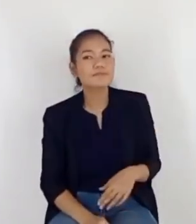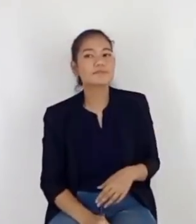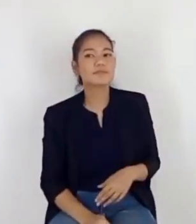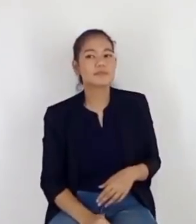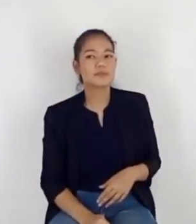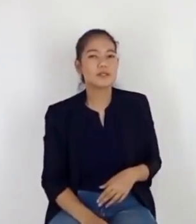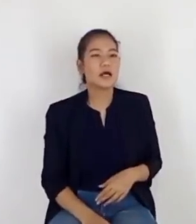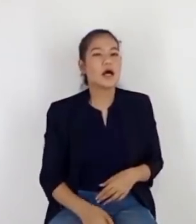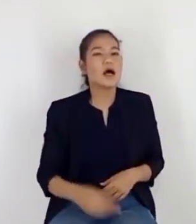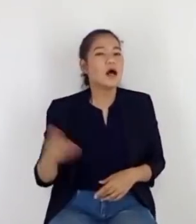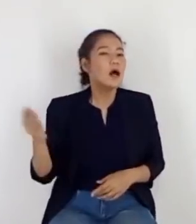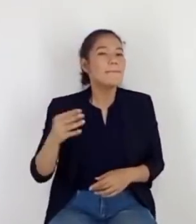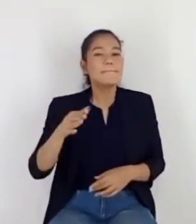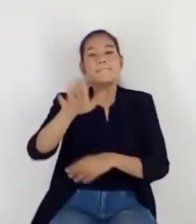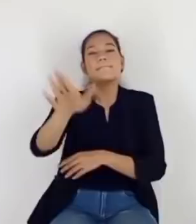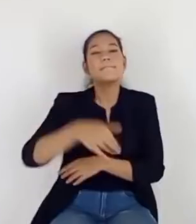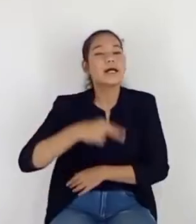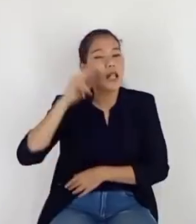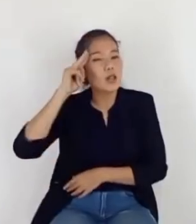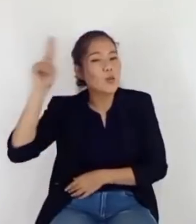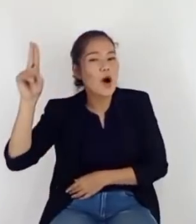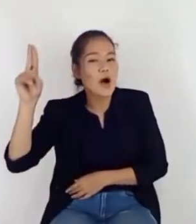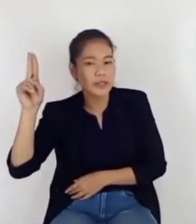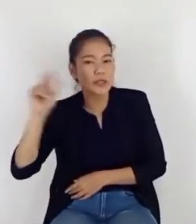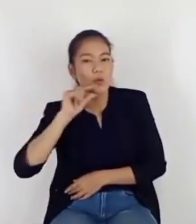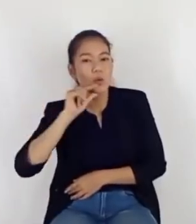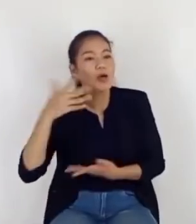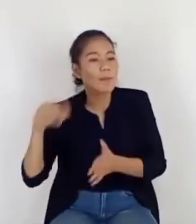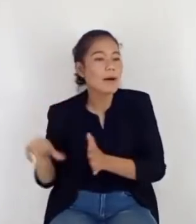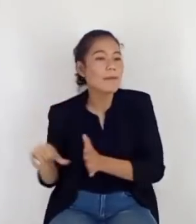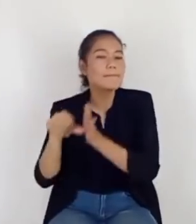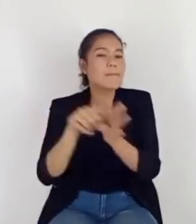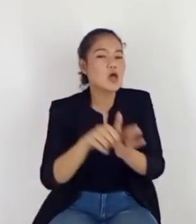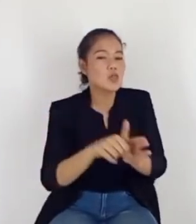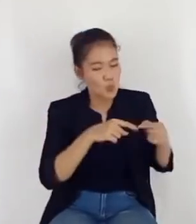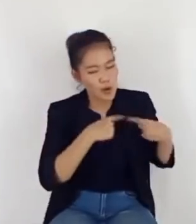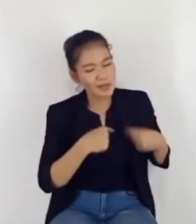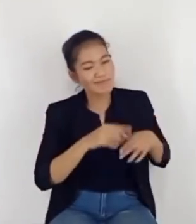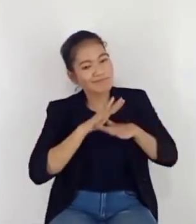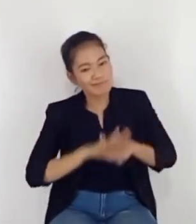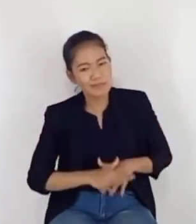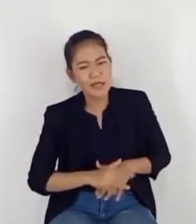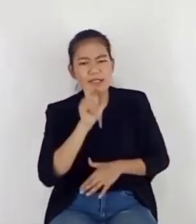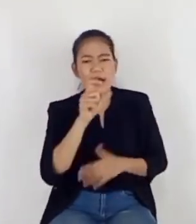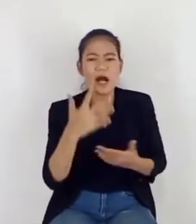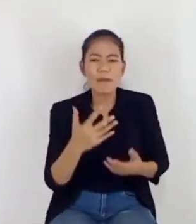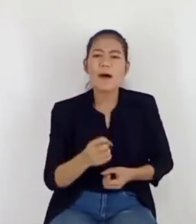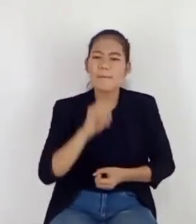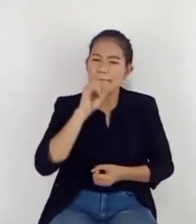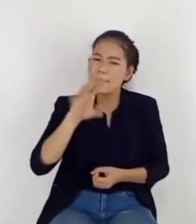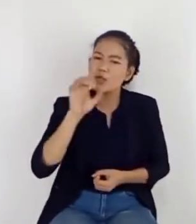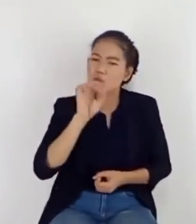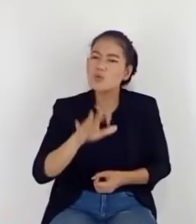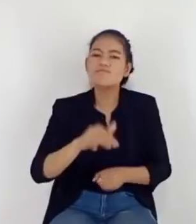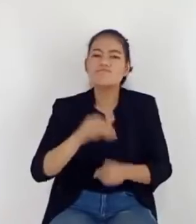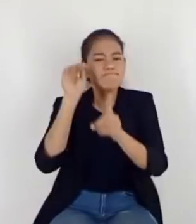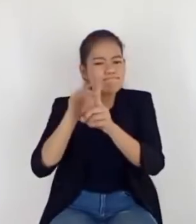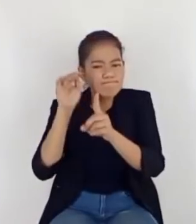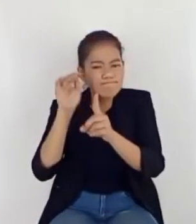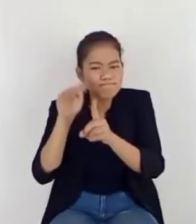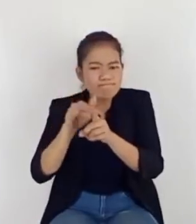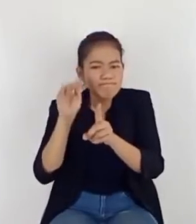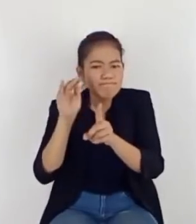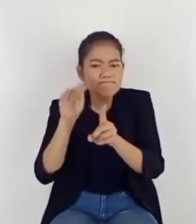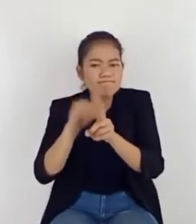utusan Tuhan untuk menghibur, untuk menenangkan hati dengan berseru, memberitahukan,